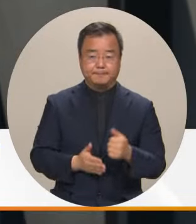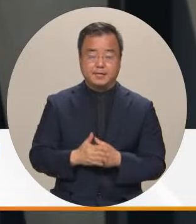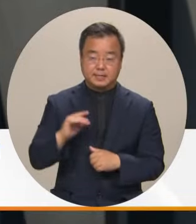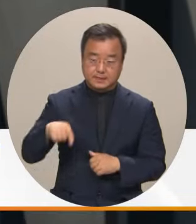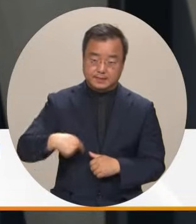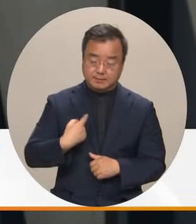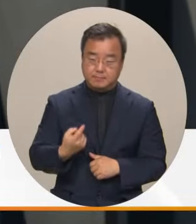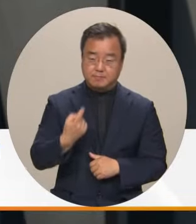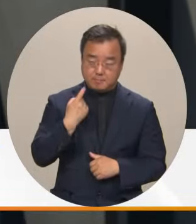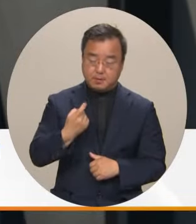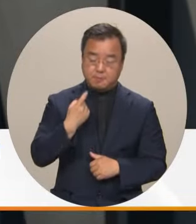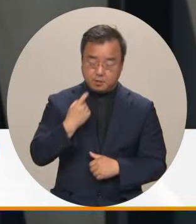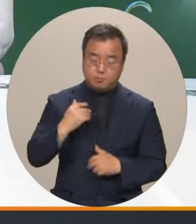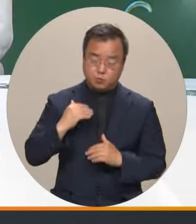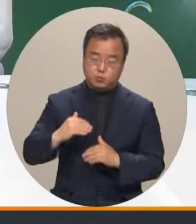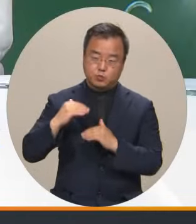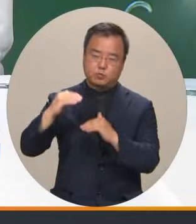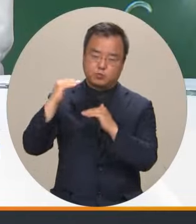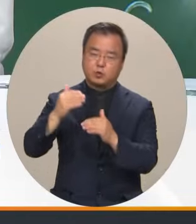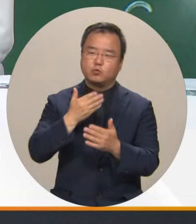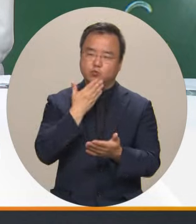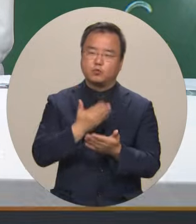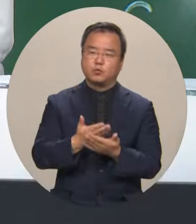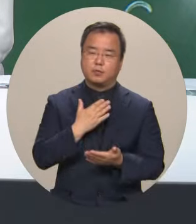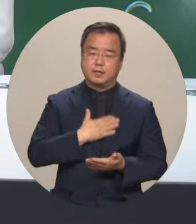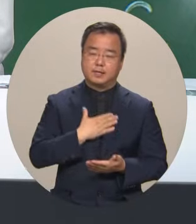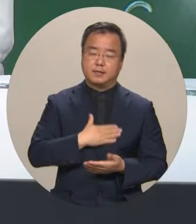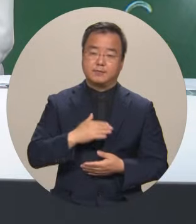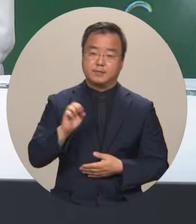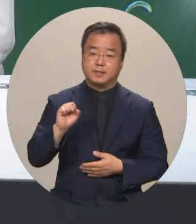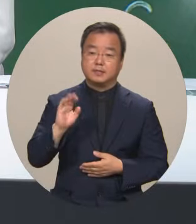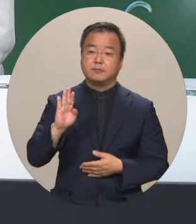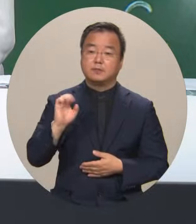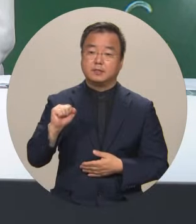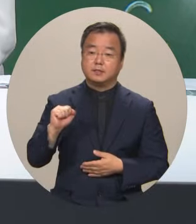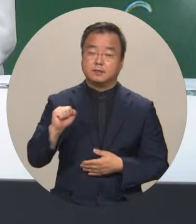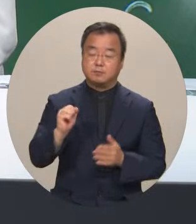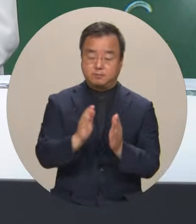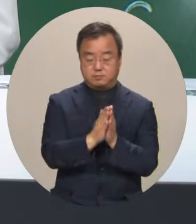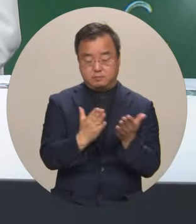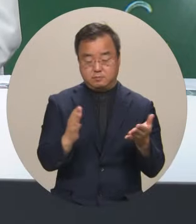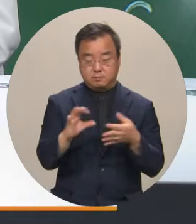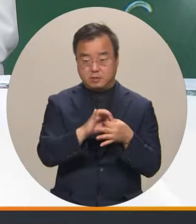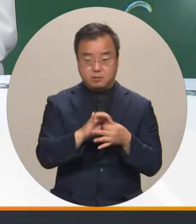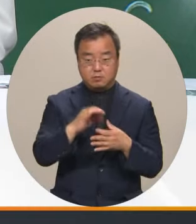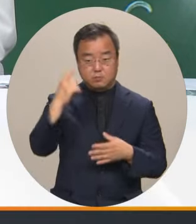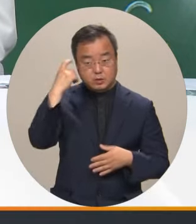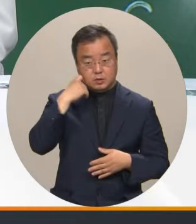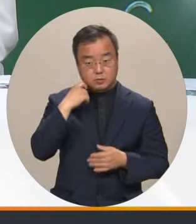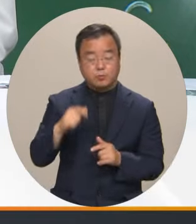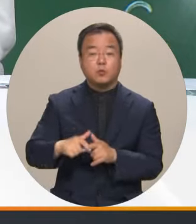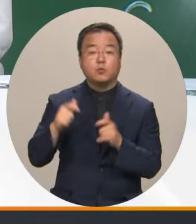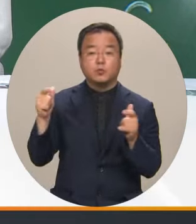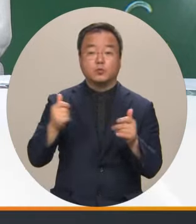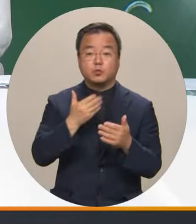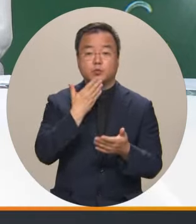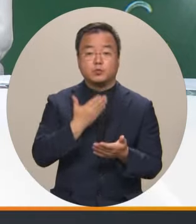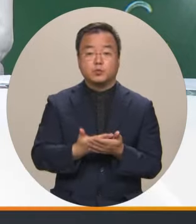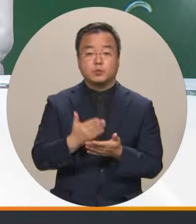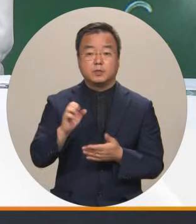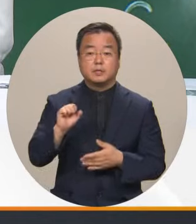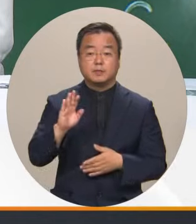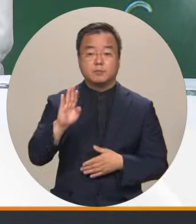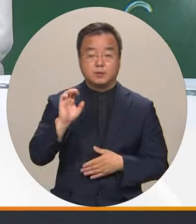나가는 부분이 중요하다 EBS 교재와의 연계의 체감도가 올라간 것도 아주 중요한 포인트입니다 자 EBS